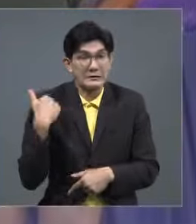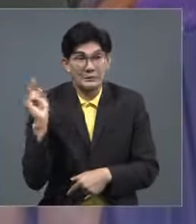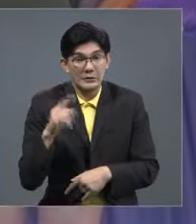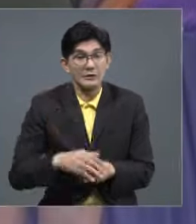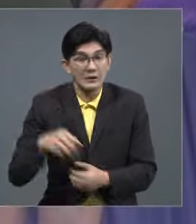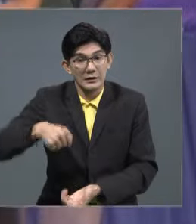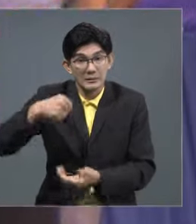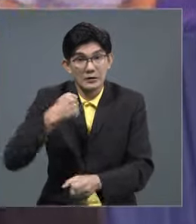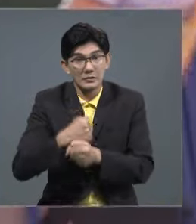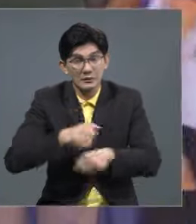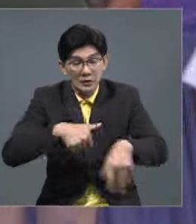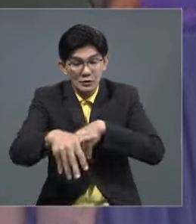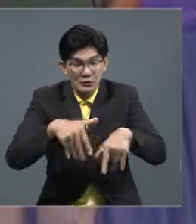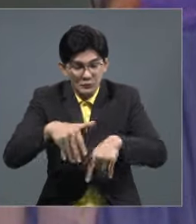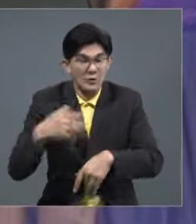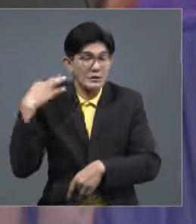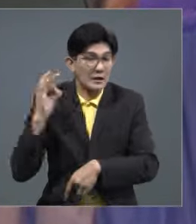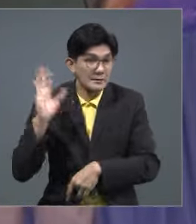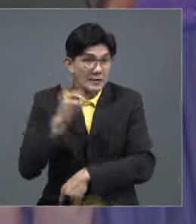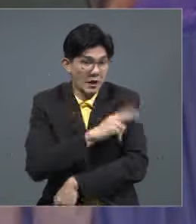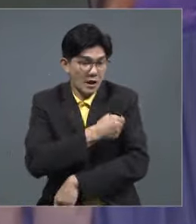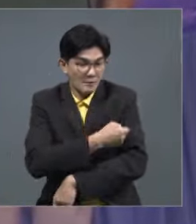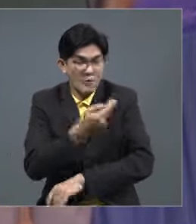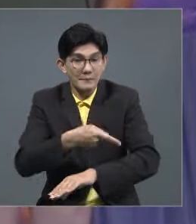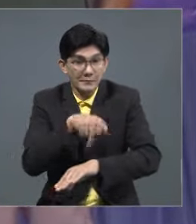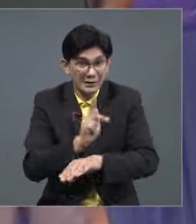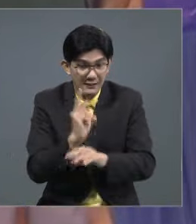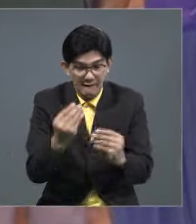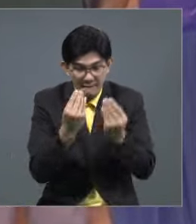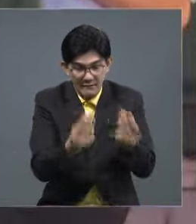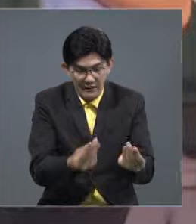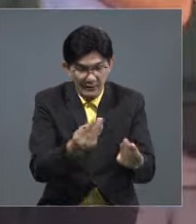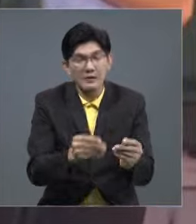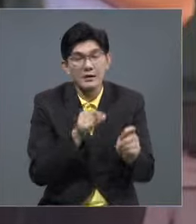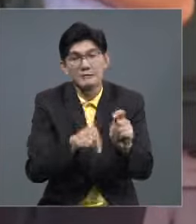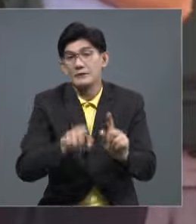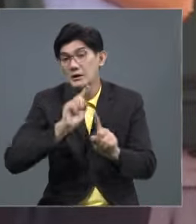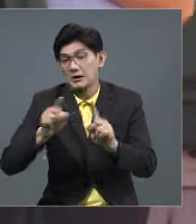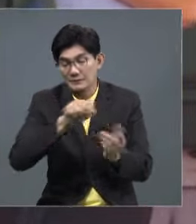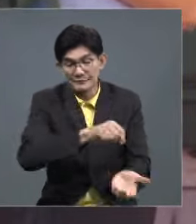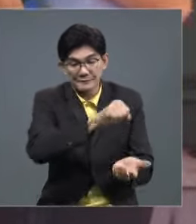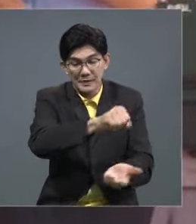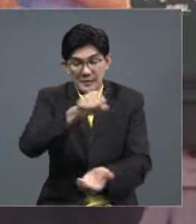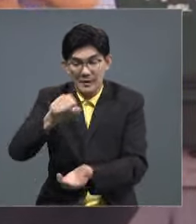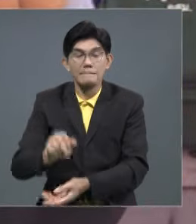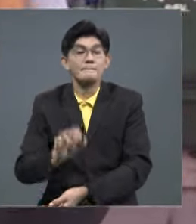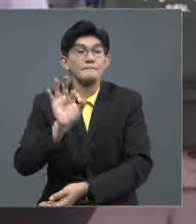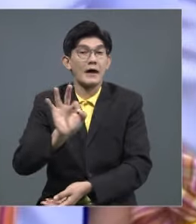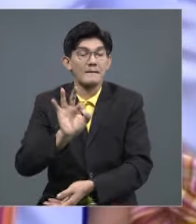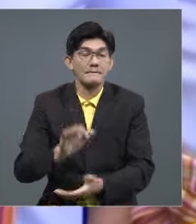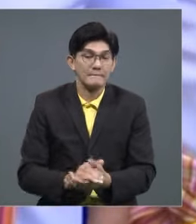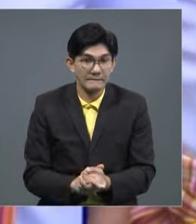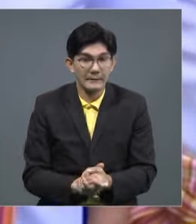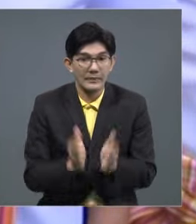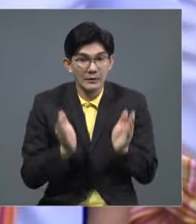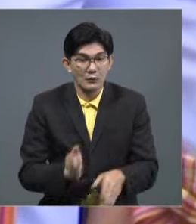าปฏิบัติการชุมชนอสม.ให้กับประธานอาสาสมัครสาธารณสุขทุกอำเภออีกจำนวน9ชุดด้วยค่ะ บุ